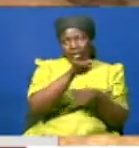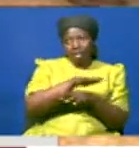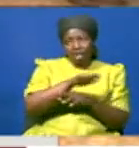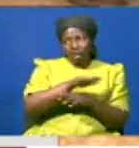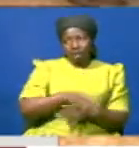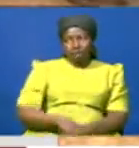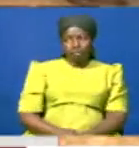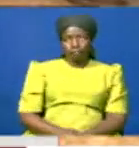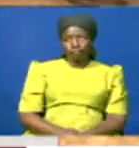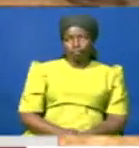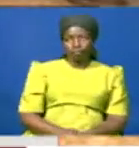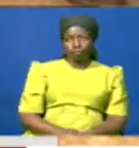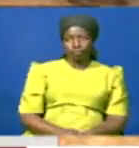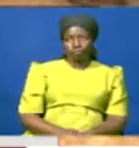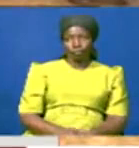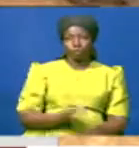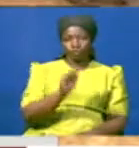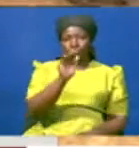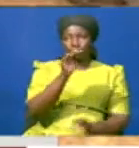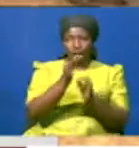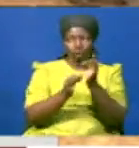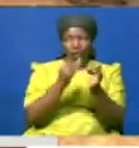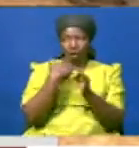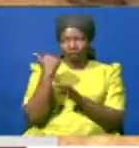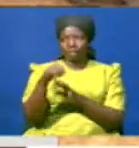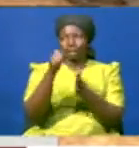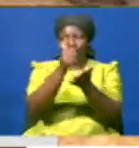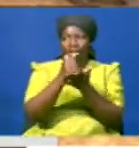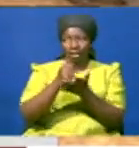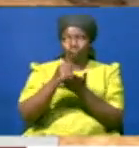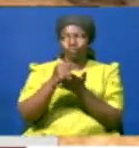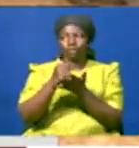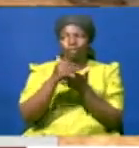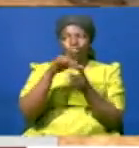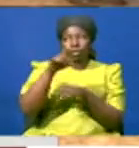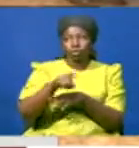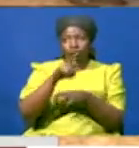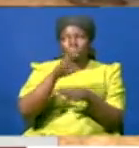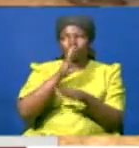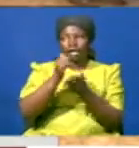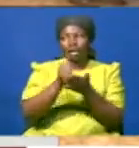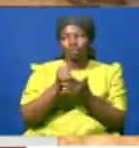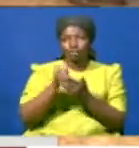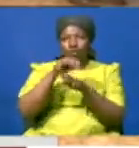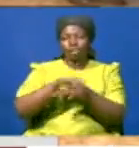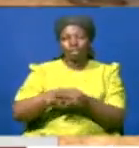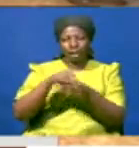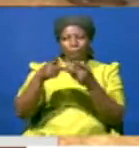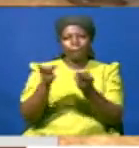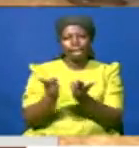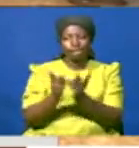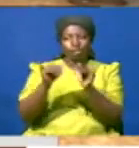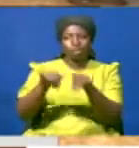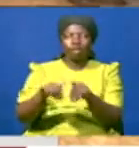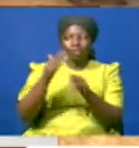tukagawanyiwe. Tunaomba kama kuna usaidizi tuweze kusaidiwa hapo, tuweze kupata mahali kwa kukaa. Manake hiyo chi